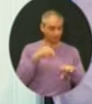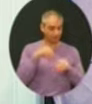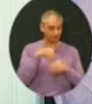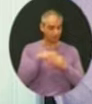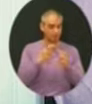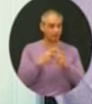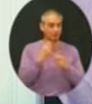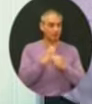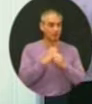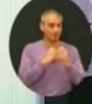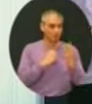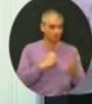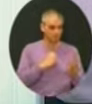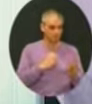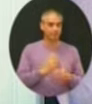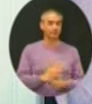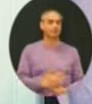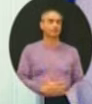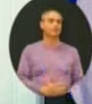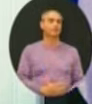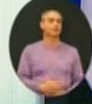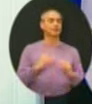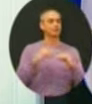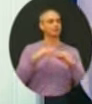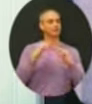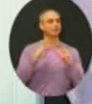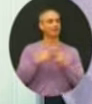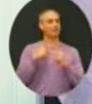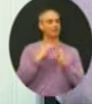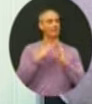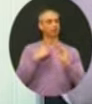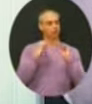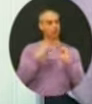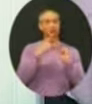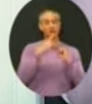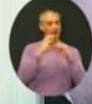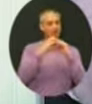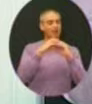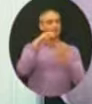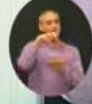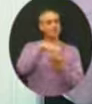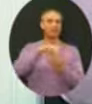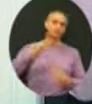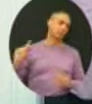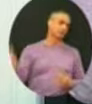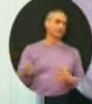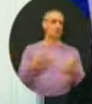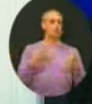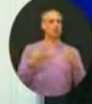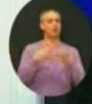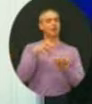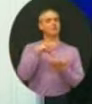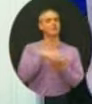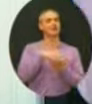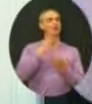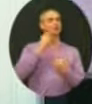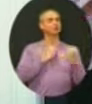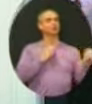מפלגת העבודה. נייצב את הבית שלנו. מפלגת העבודה היא הלבנה המרכזית בכל מחנה מרכז שמאל